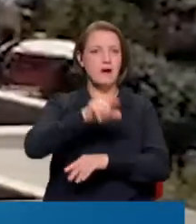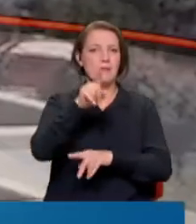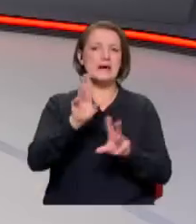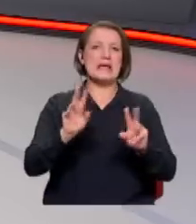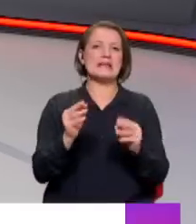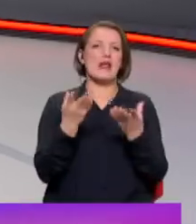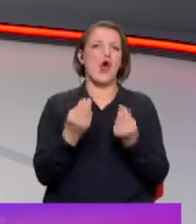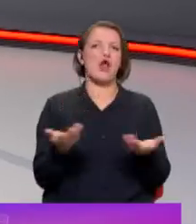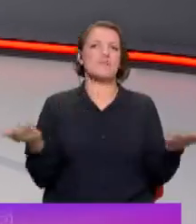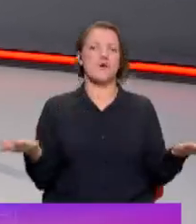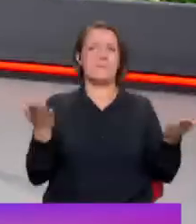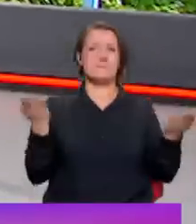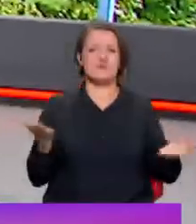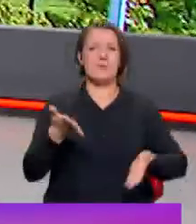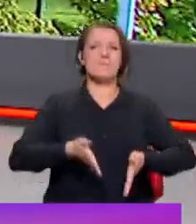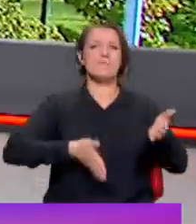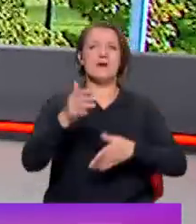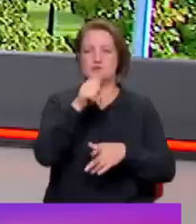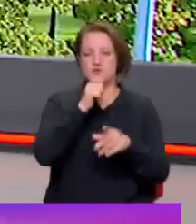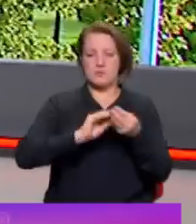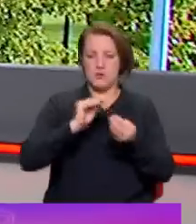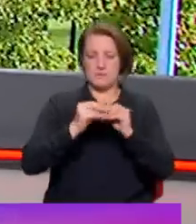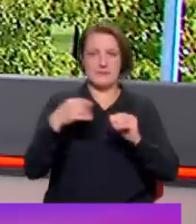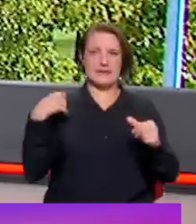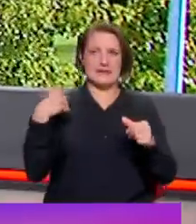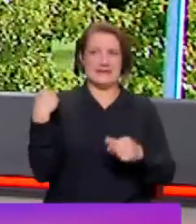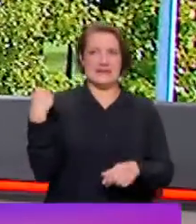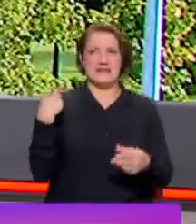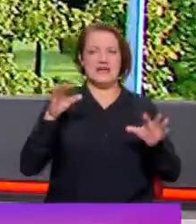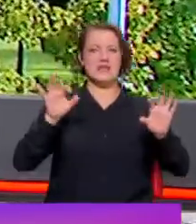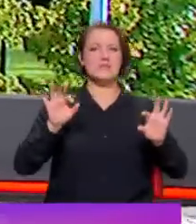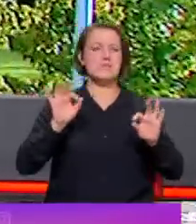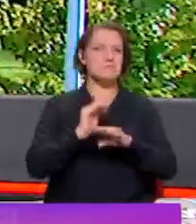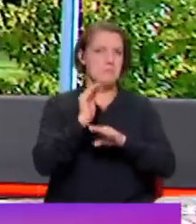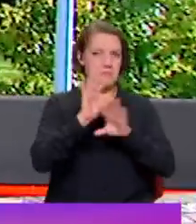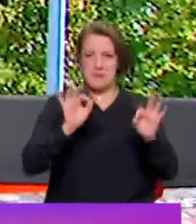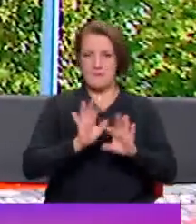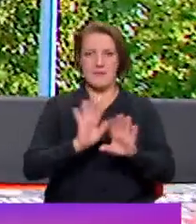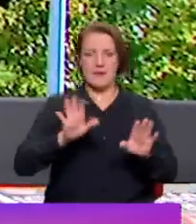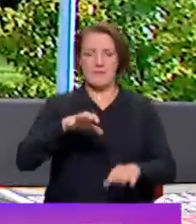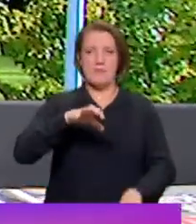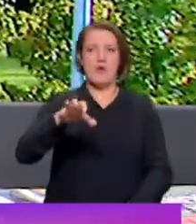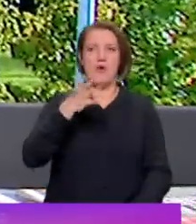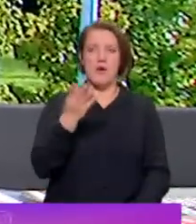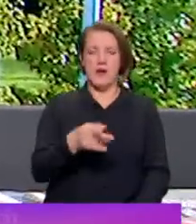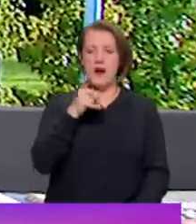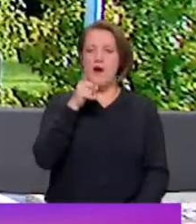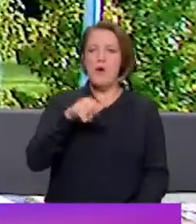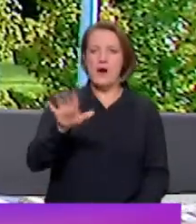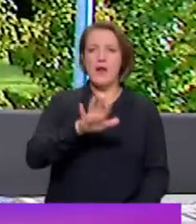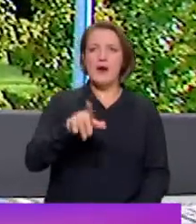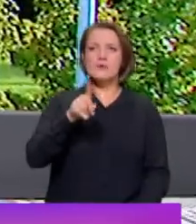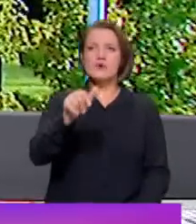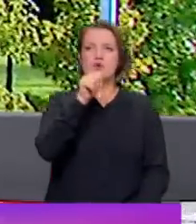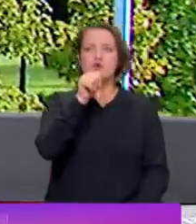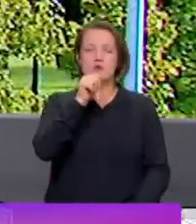olmuyor Aslında bu mahalleler bu su sorununu yeni de yaşamaya başlamadı sevgili izleyenler bölgesel olarak Aslında oralardaki bu